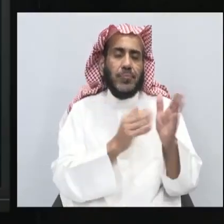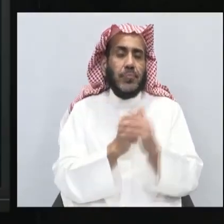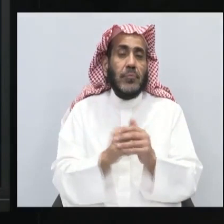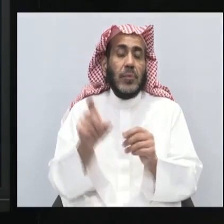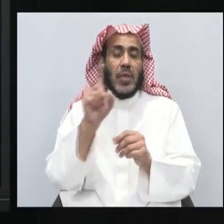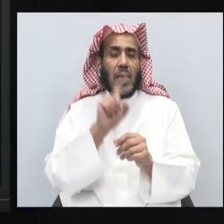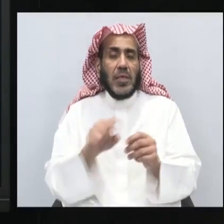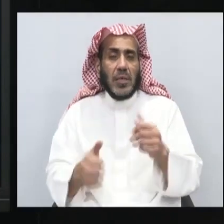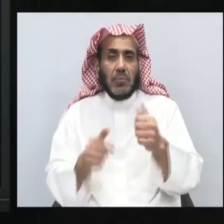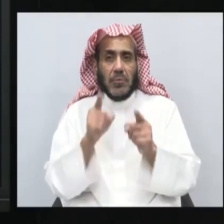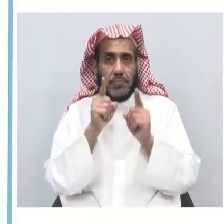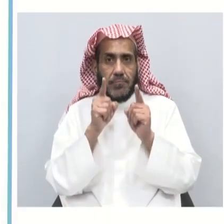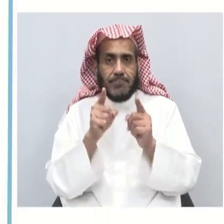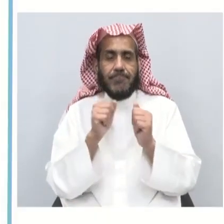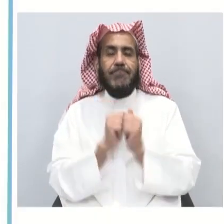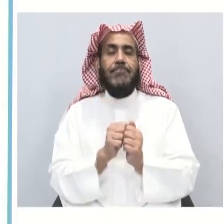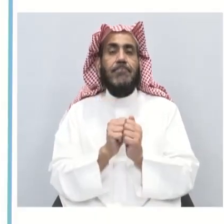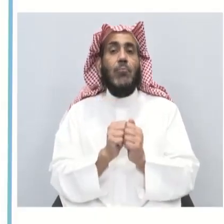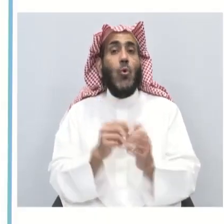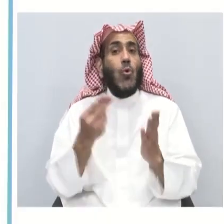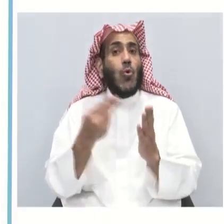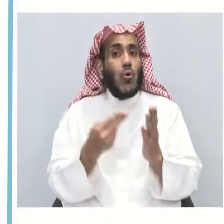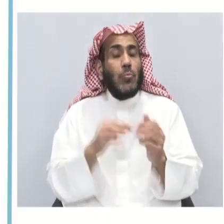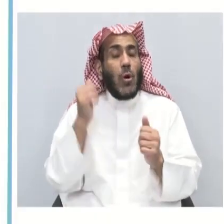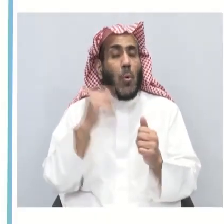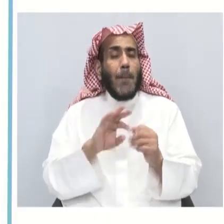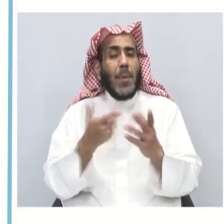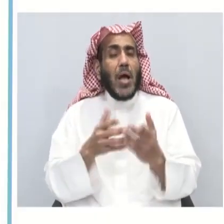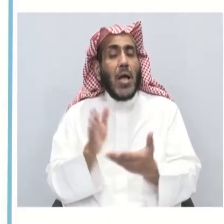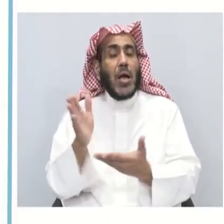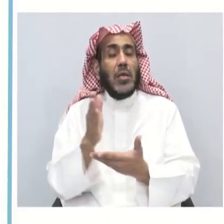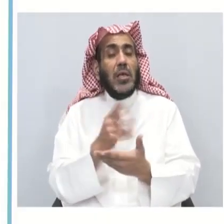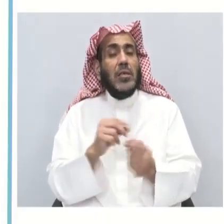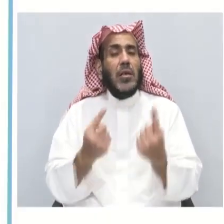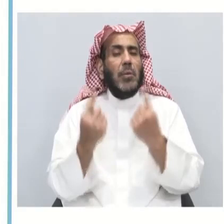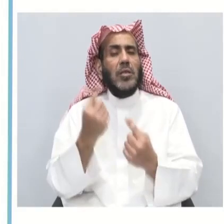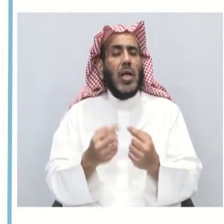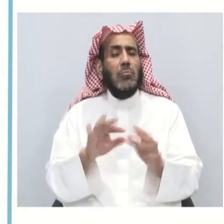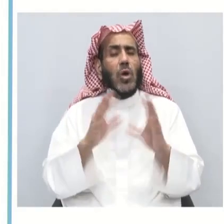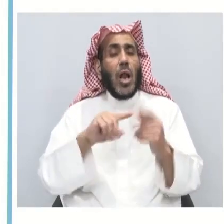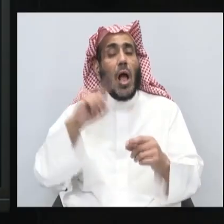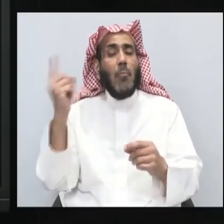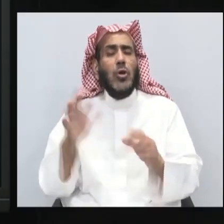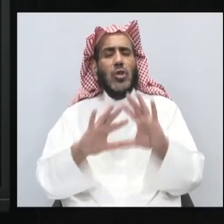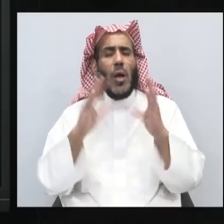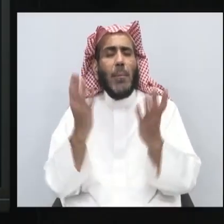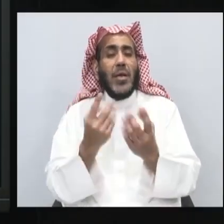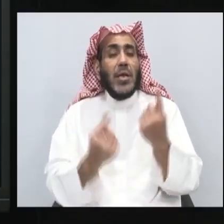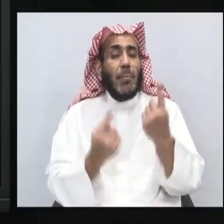أسئلة تختبر نفسك، اكتب أو اكتبي ما هي خصائص النباتات بشكل عام. جميع النباتات